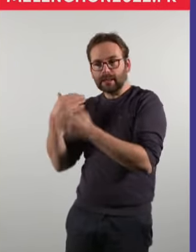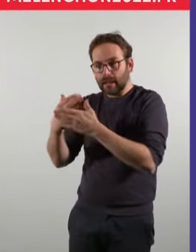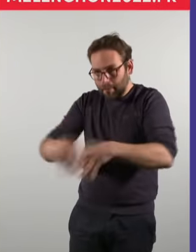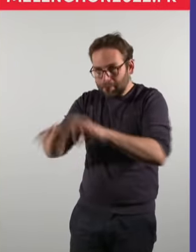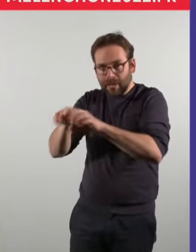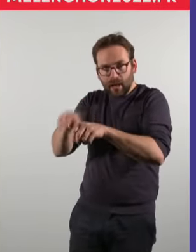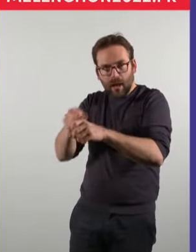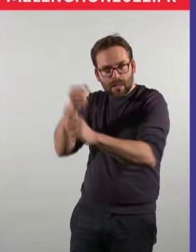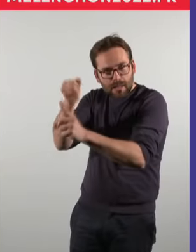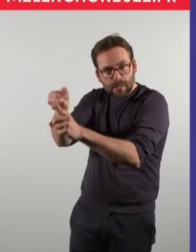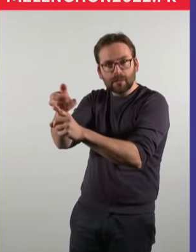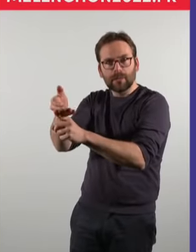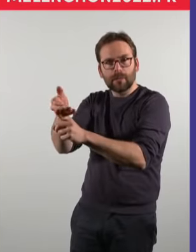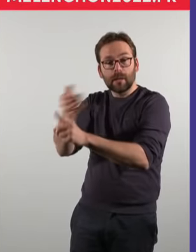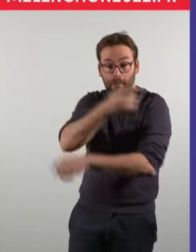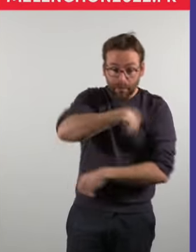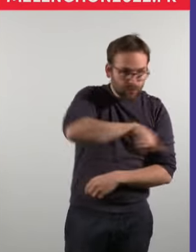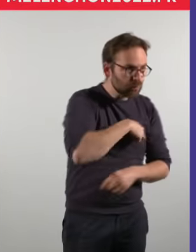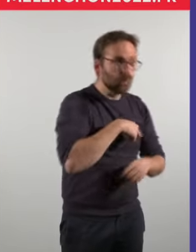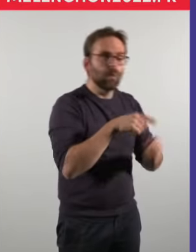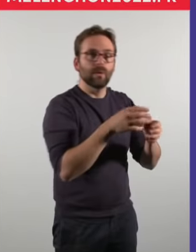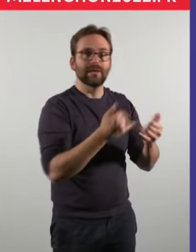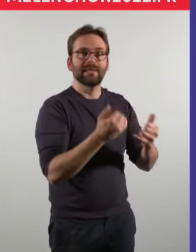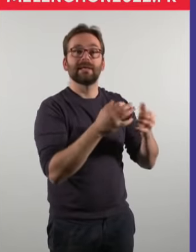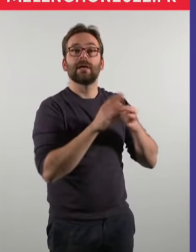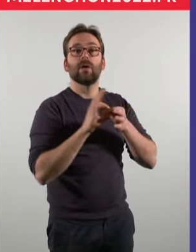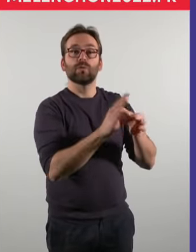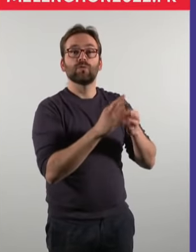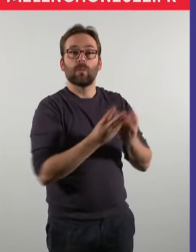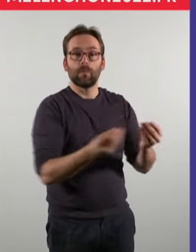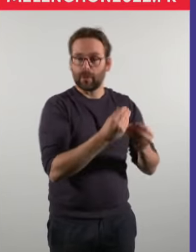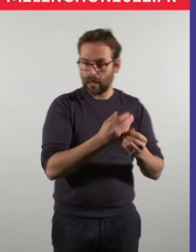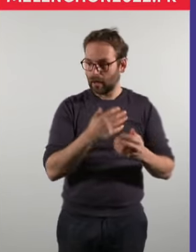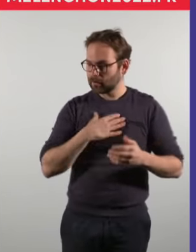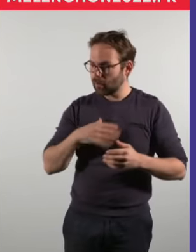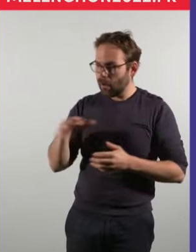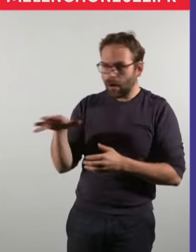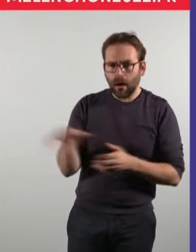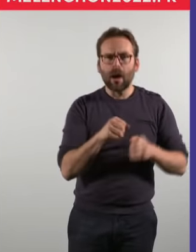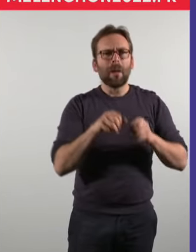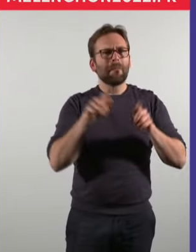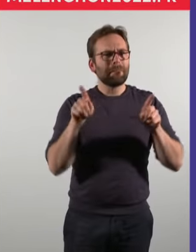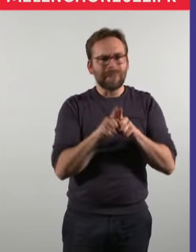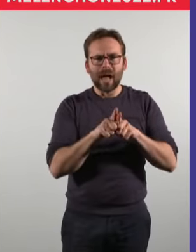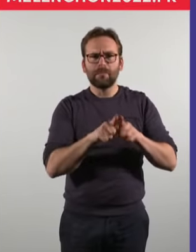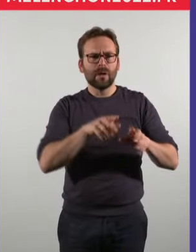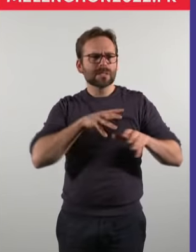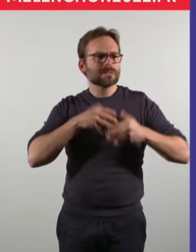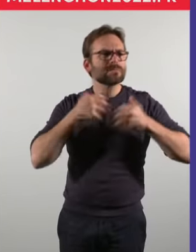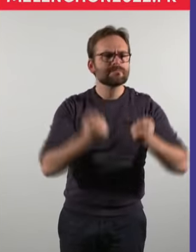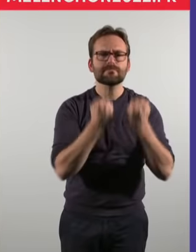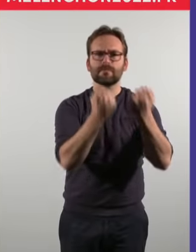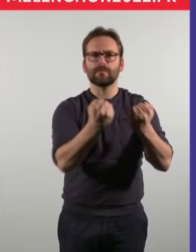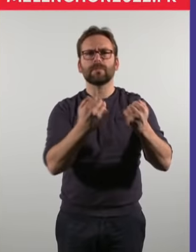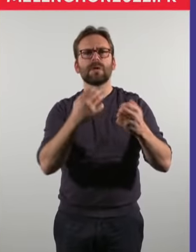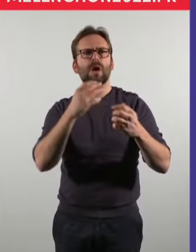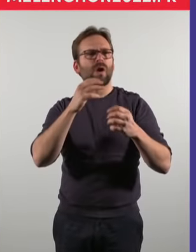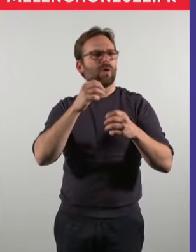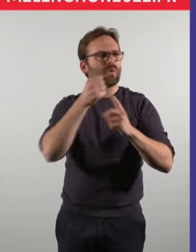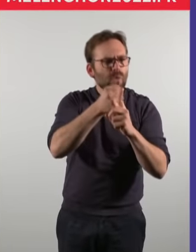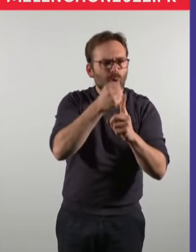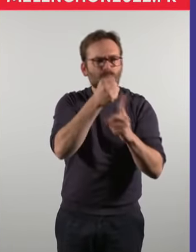Et c'est ce que nous portons dans l'Union populaire. Nous portons ces luttes, nous portons ces pensées